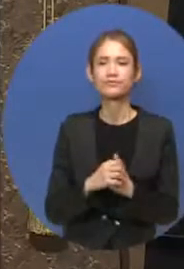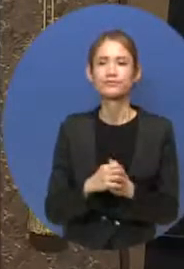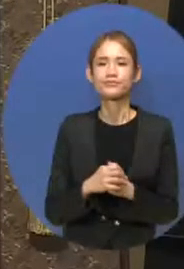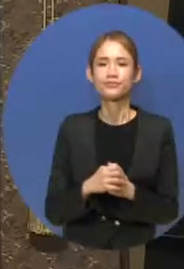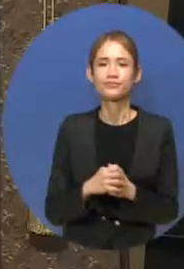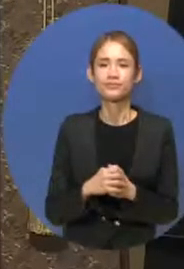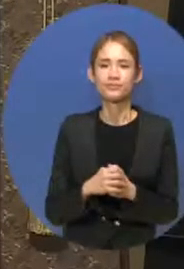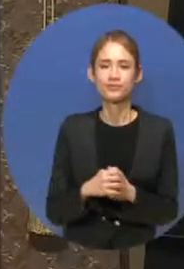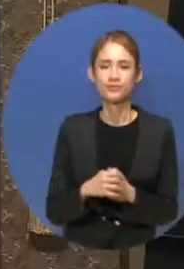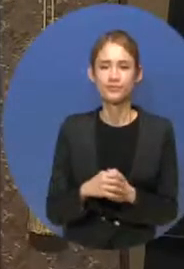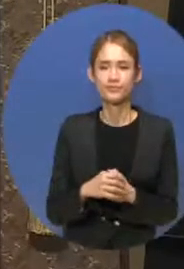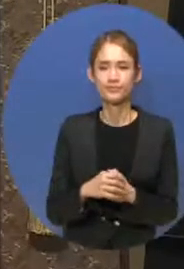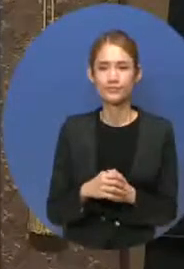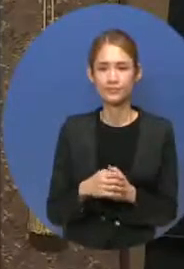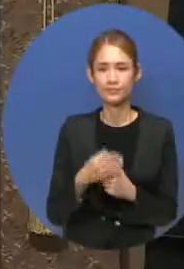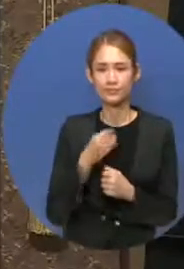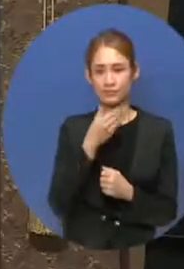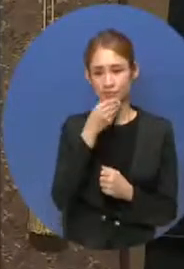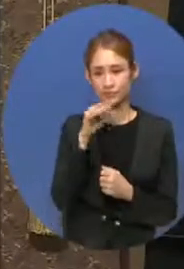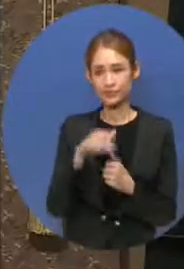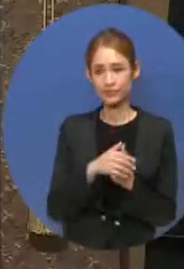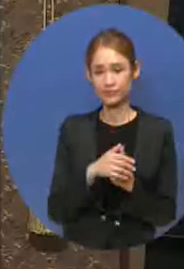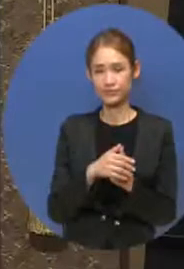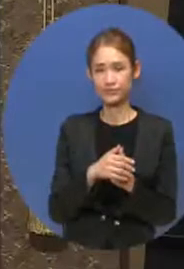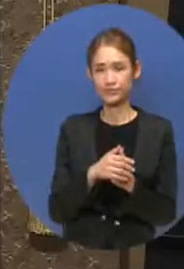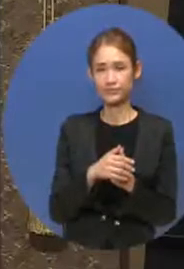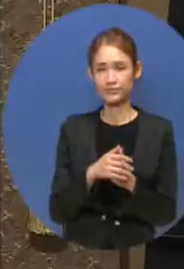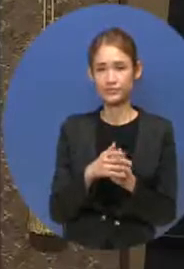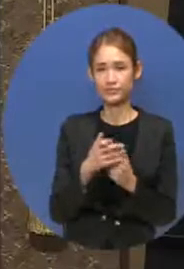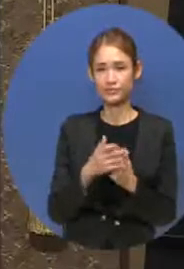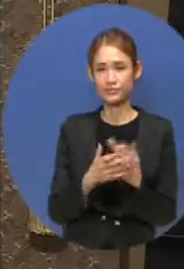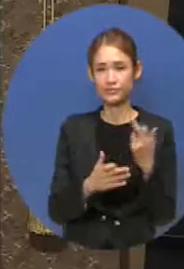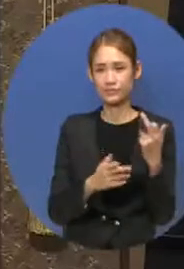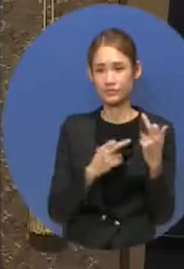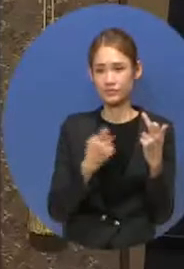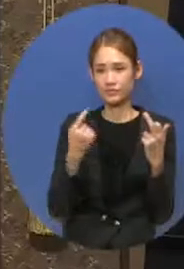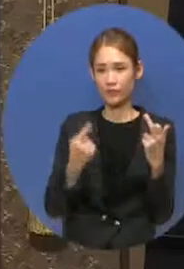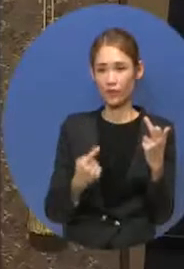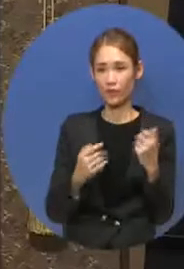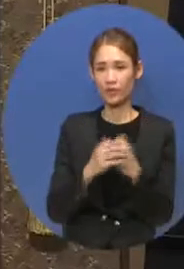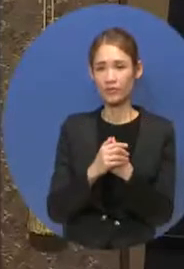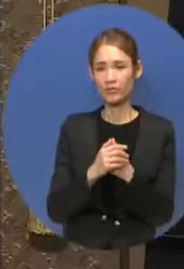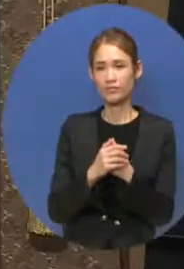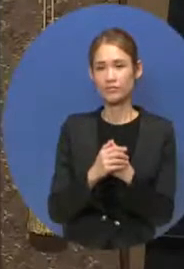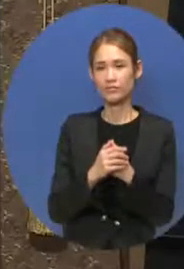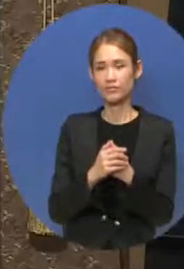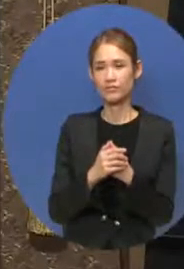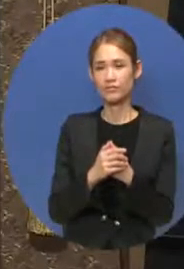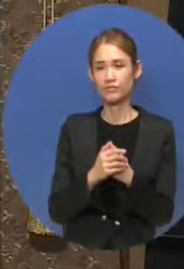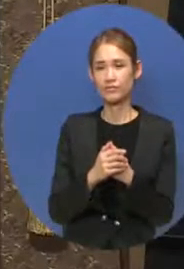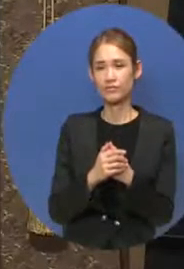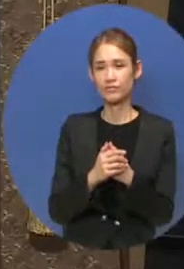네. 그러면서 저희 복지관에 그 형이 당사자가 와 있으면서